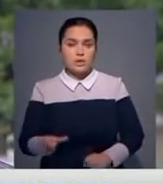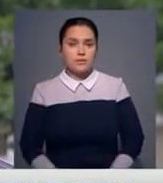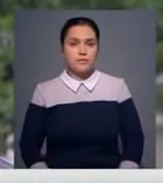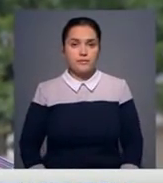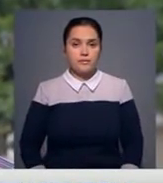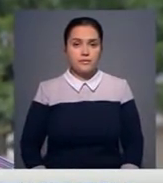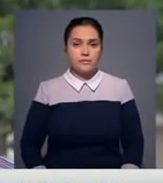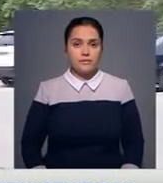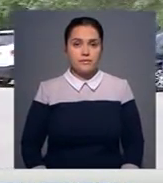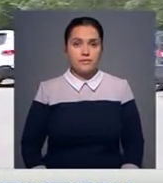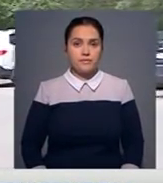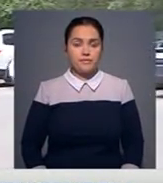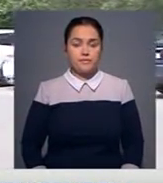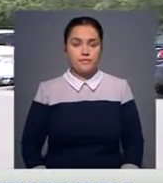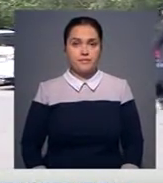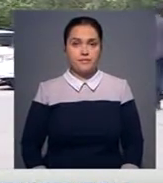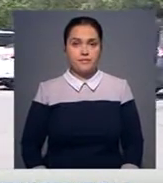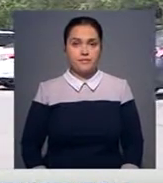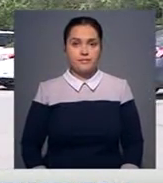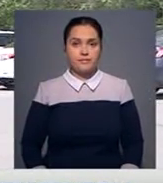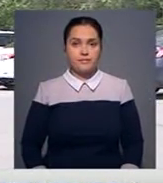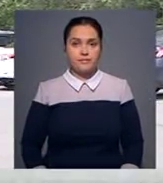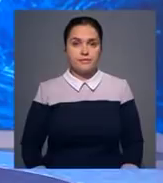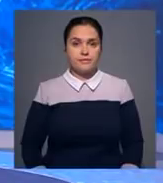забывать. Данай Сатай, Хабар 24.